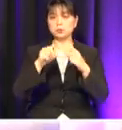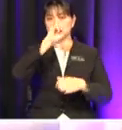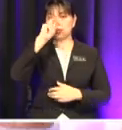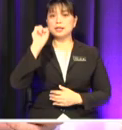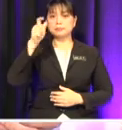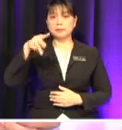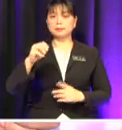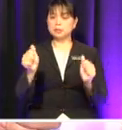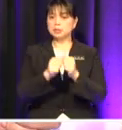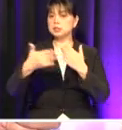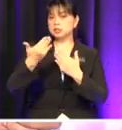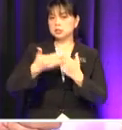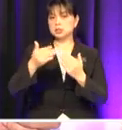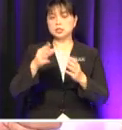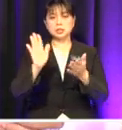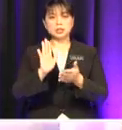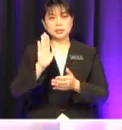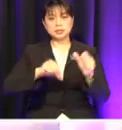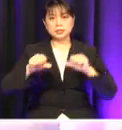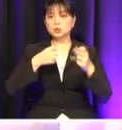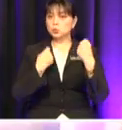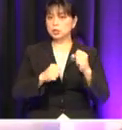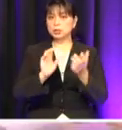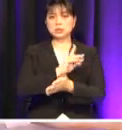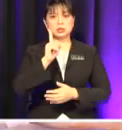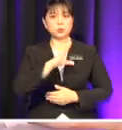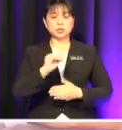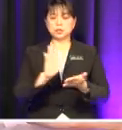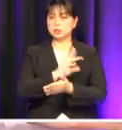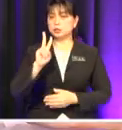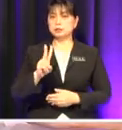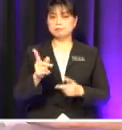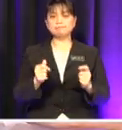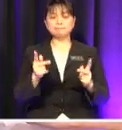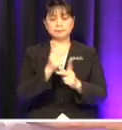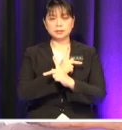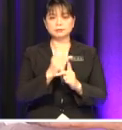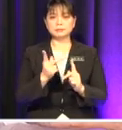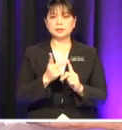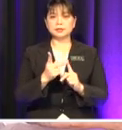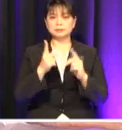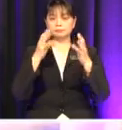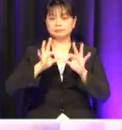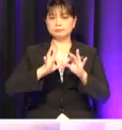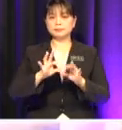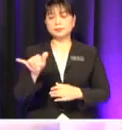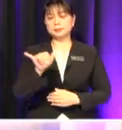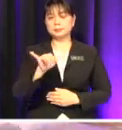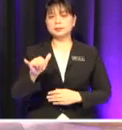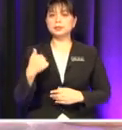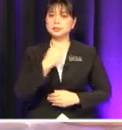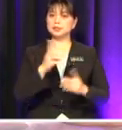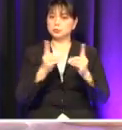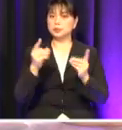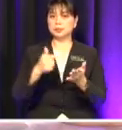bagi kertas saya sukai kita satu dan kertas 2 Terima kasih juga diucapkan kepada kita untuk akhirnya kita berjumpa lagi